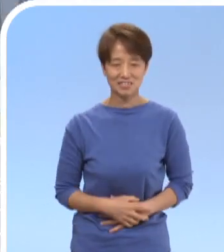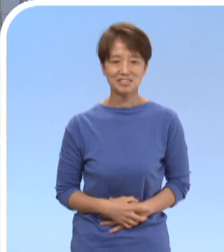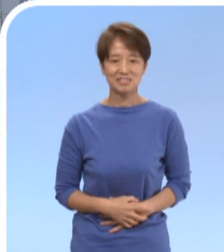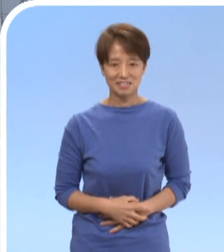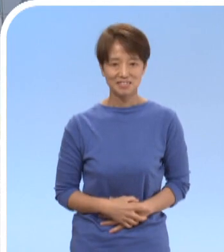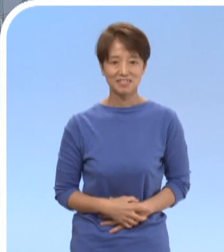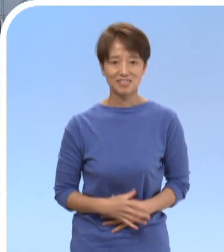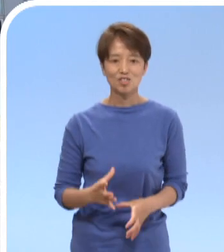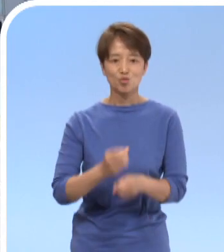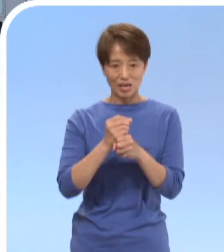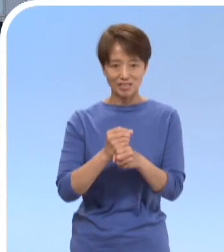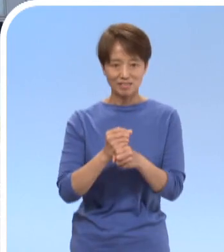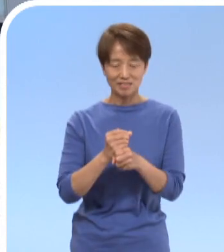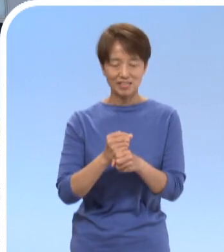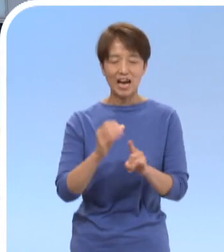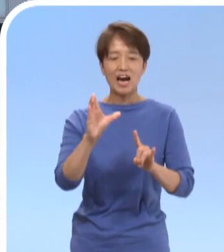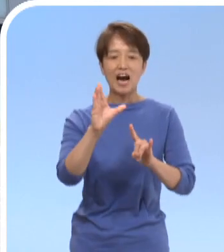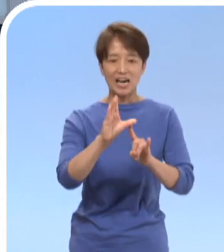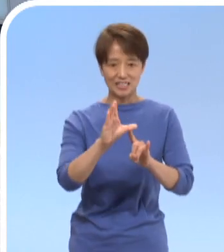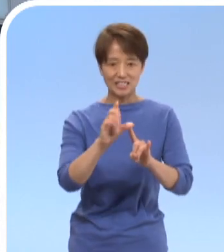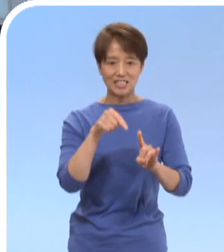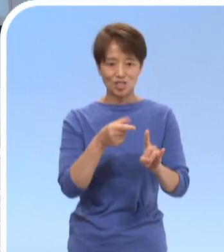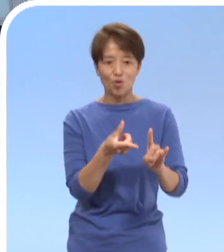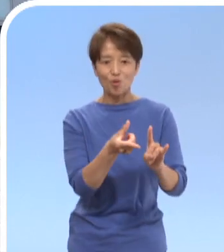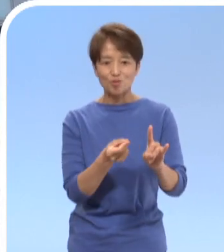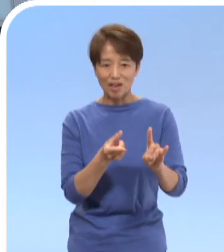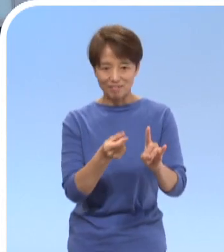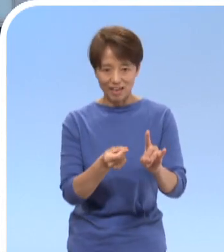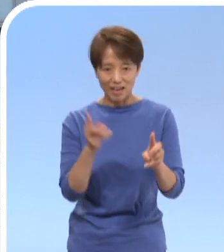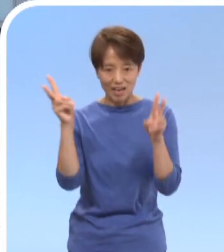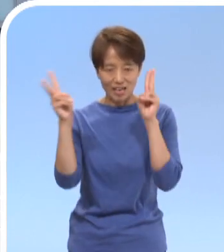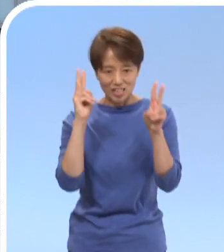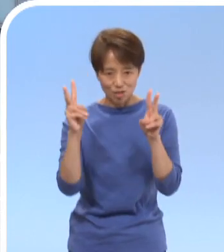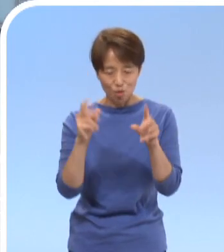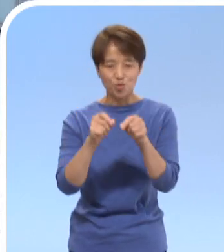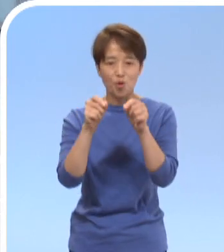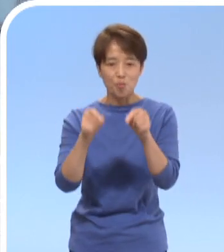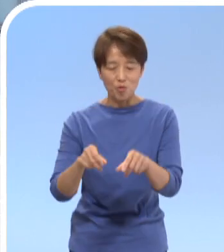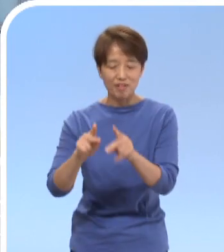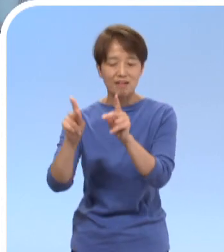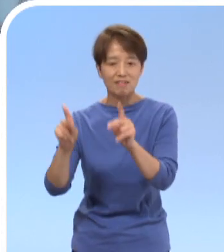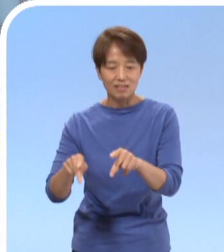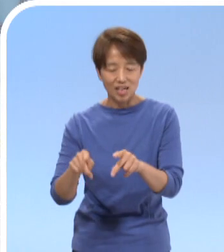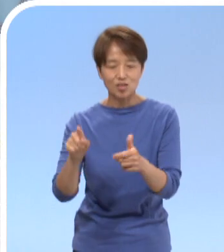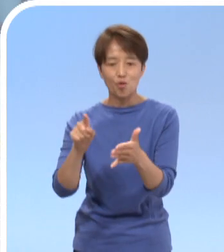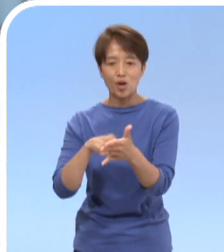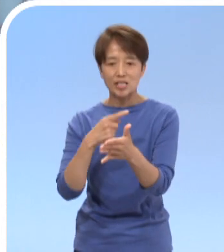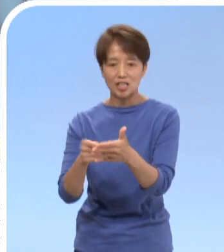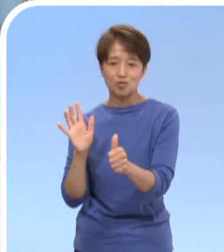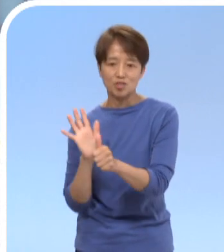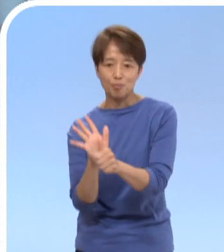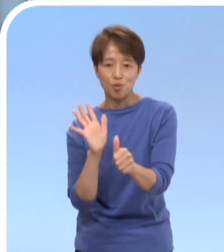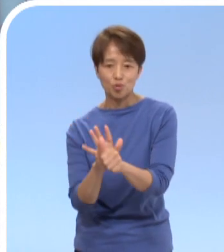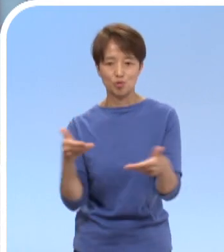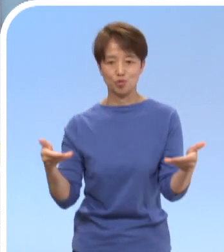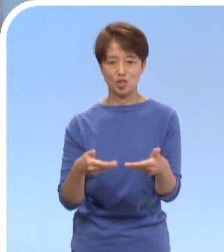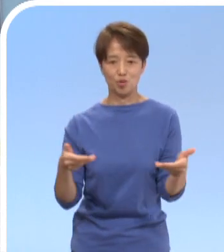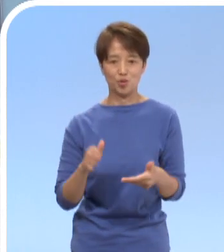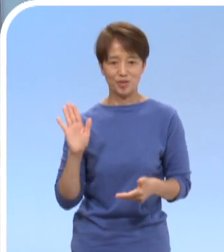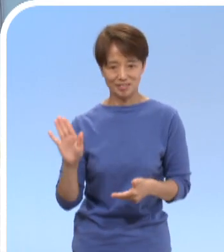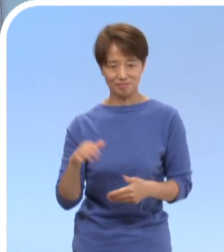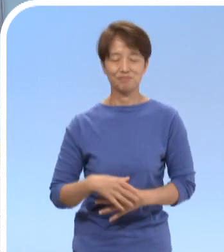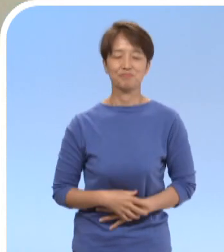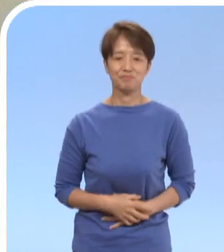ね。 つまり情報通信技術を使って企業が抱える課題を解決している会社なん